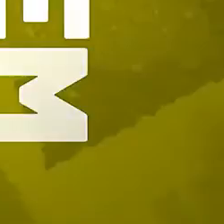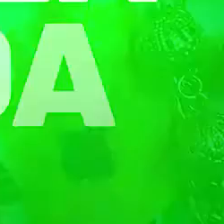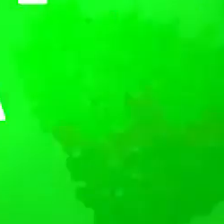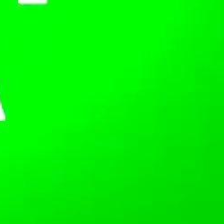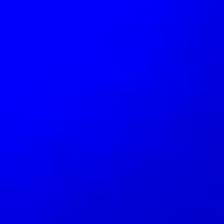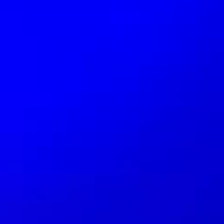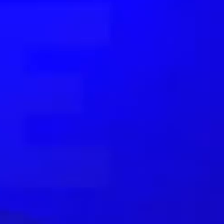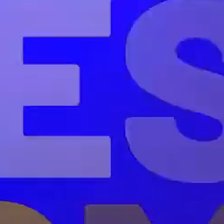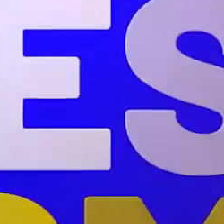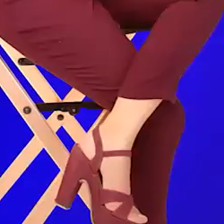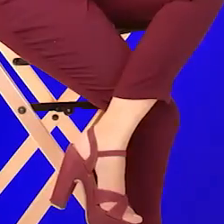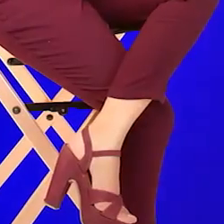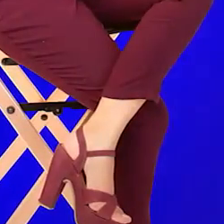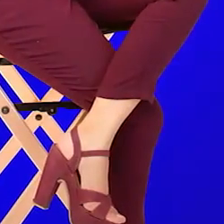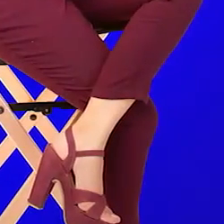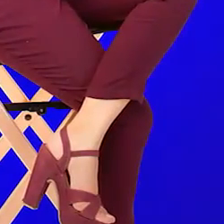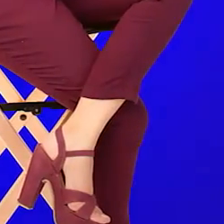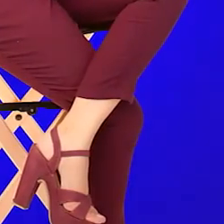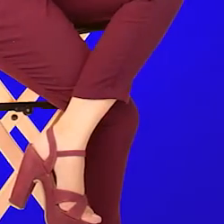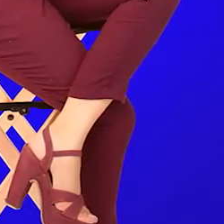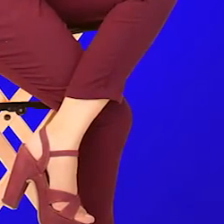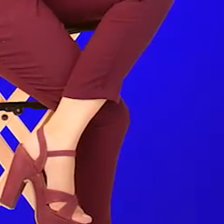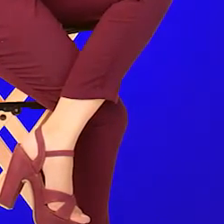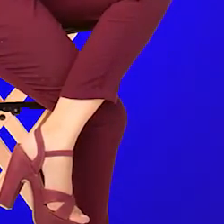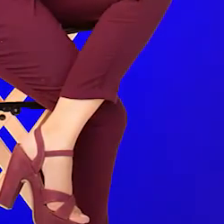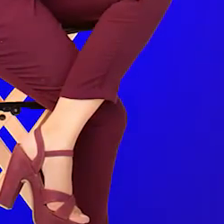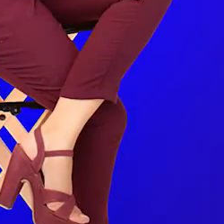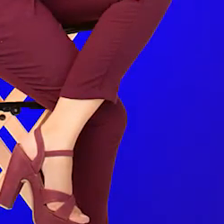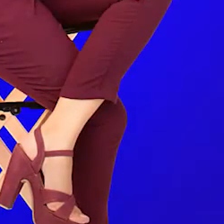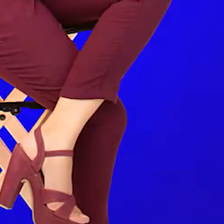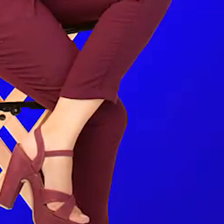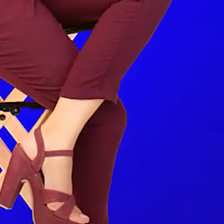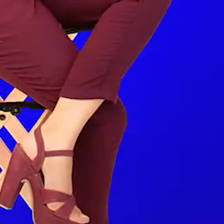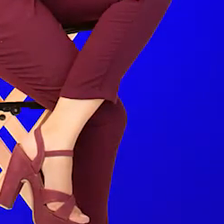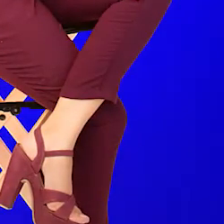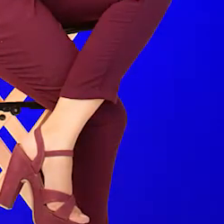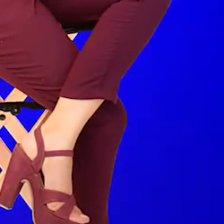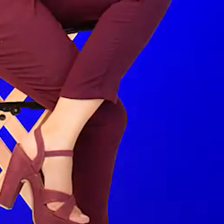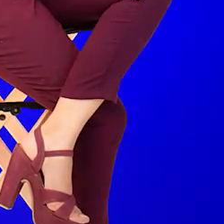Tele Yucatán te informa, lunes a viernes 3 de la tarde. Síguenos.